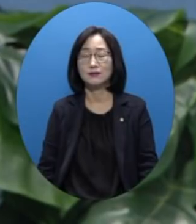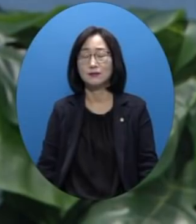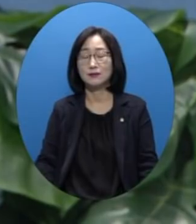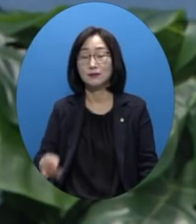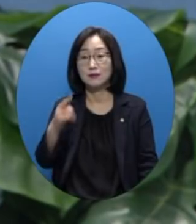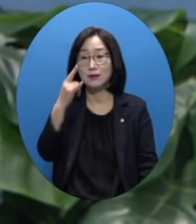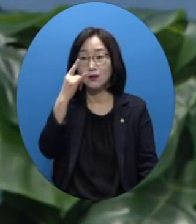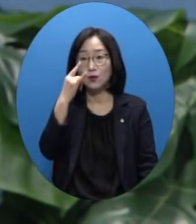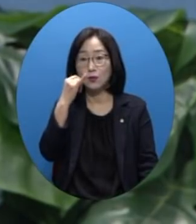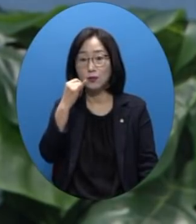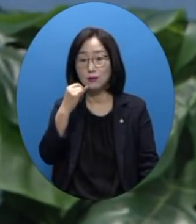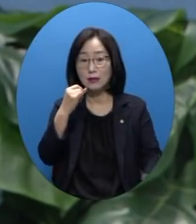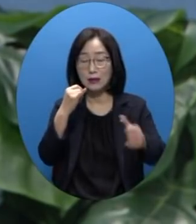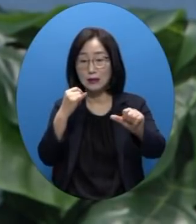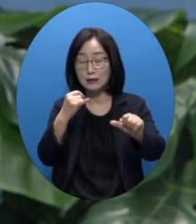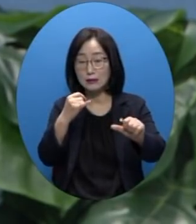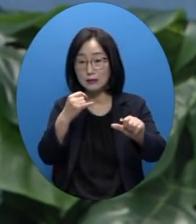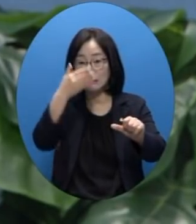어머니가 충격을 받고